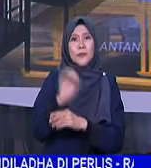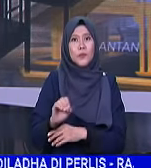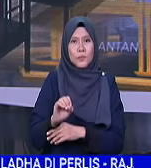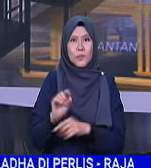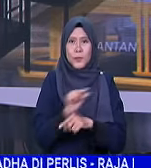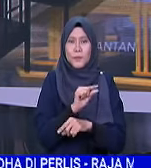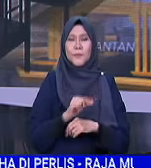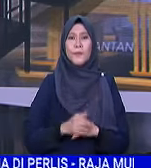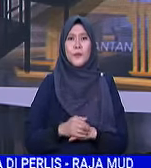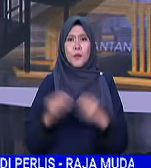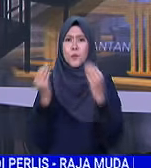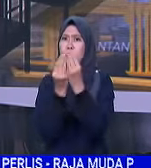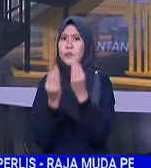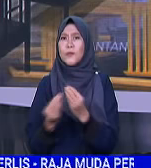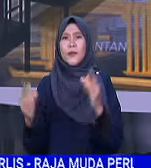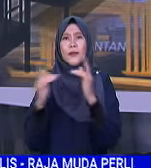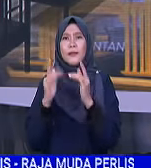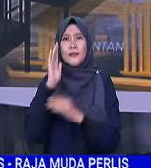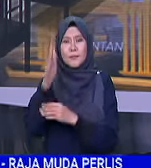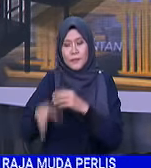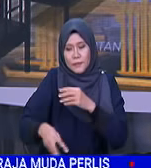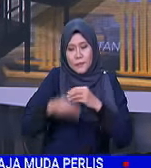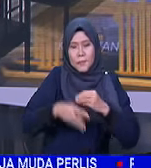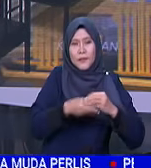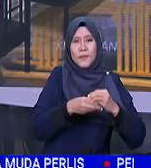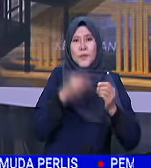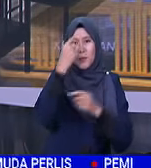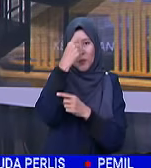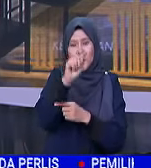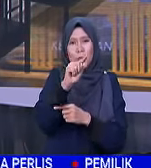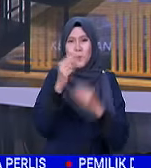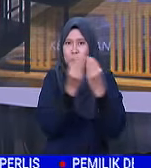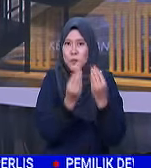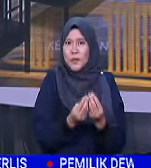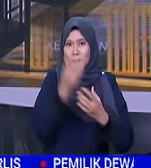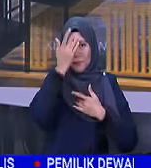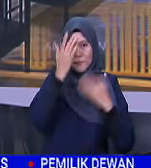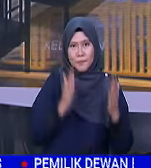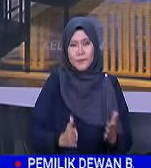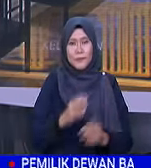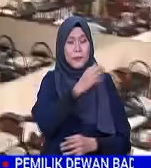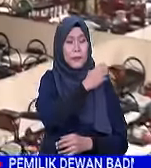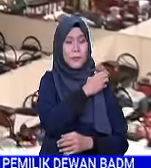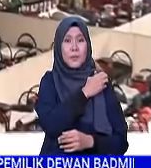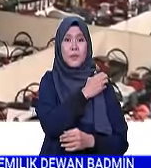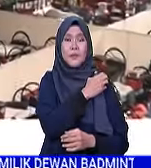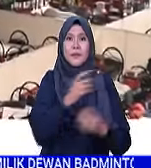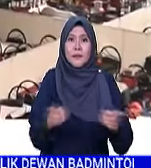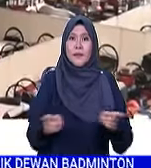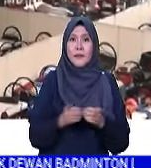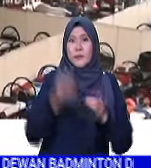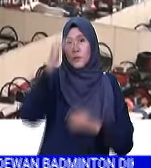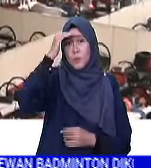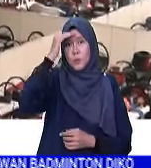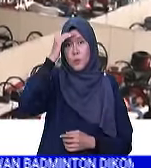95%. Selain itu, jumlah katil bakal turun ditambah bagi menampung angka pesakit. Pegawai Daerah Johor Bahru, Datuk Abdul Rahman